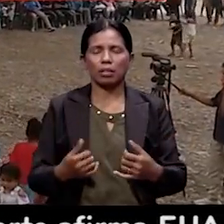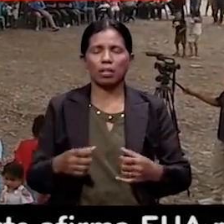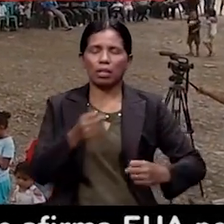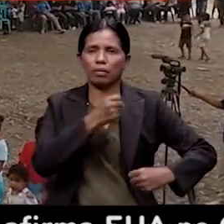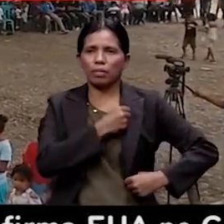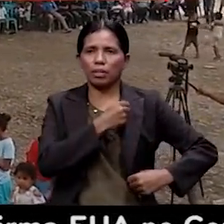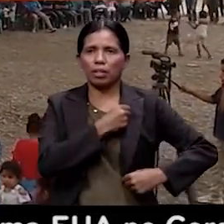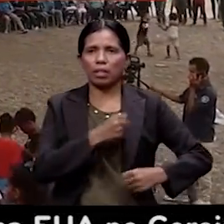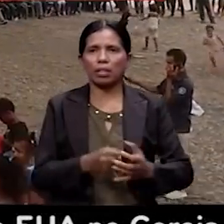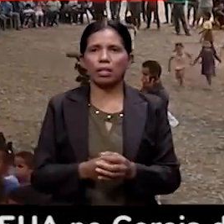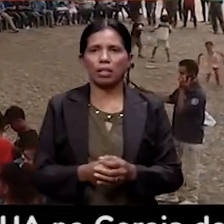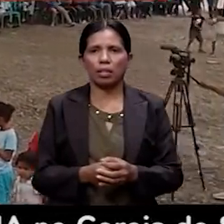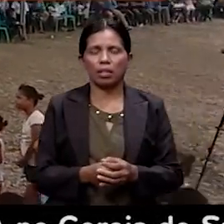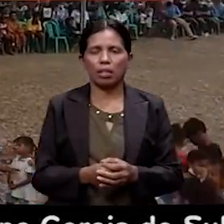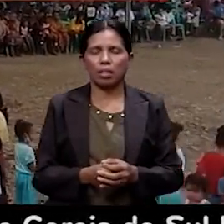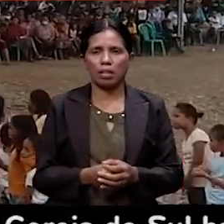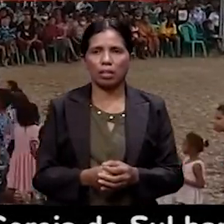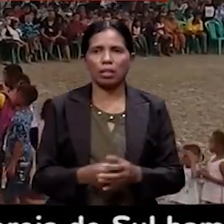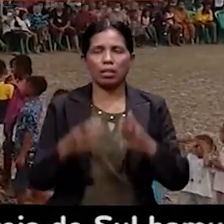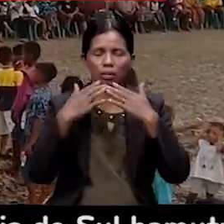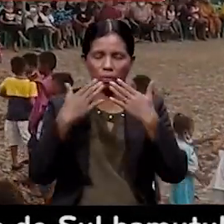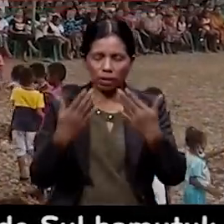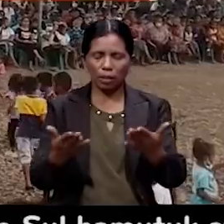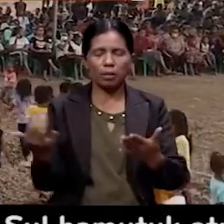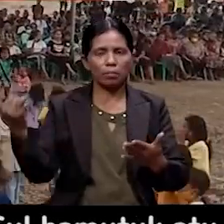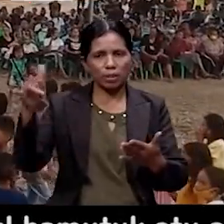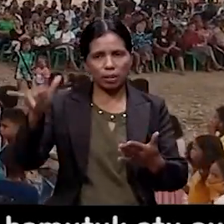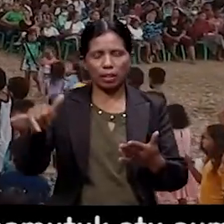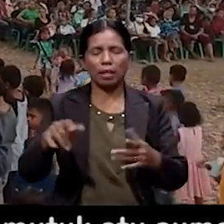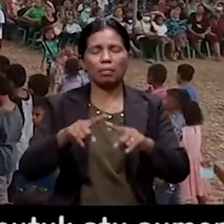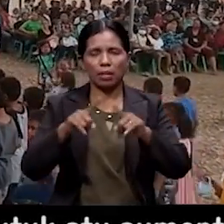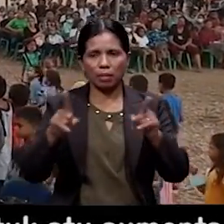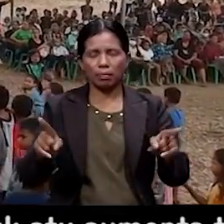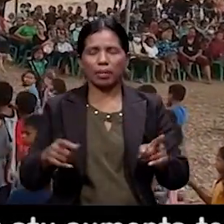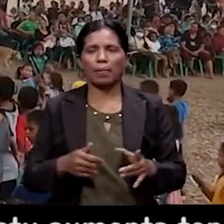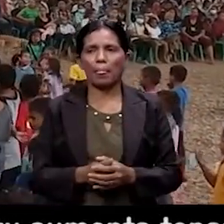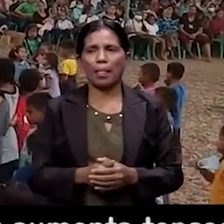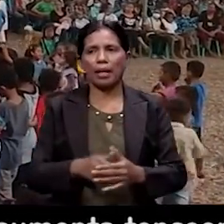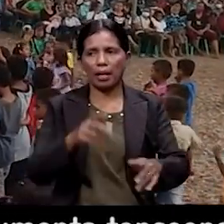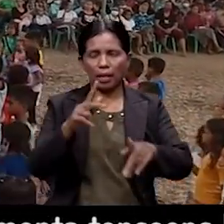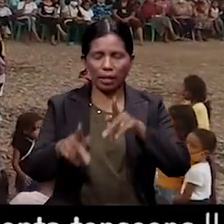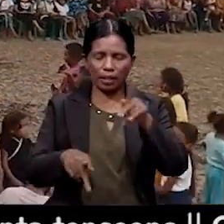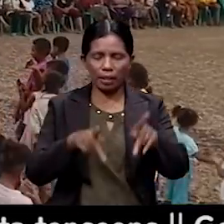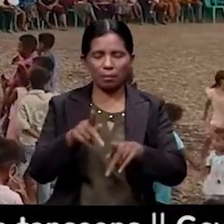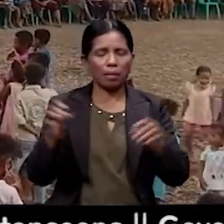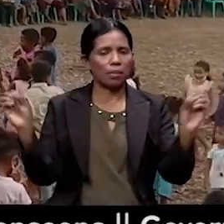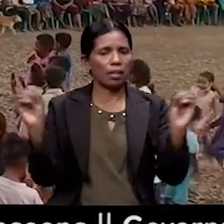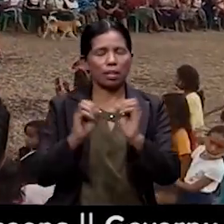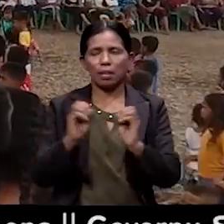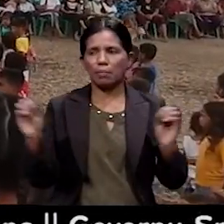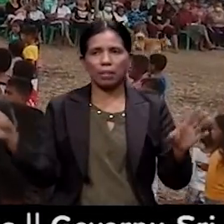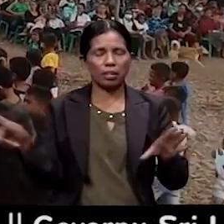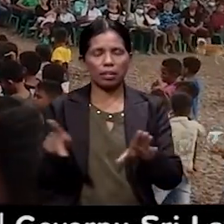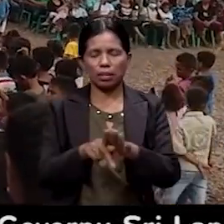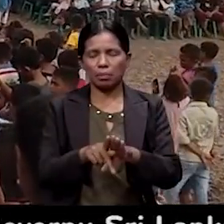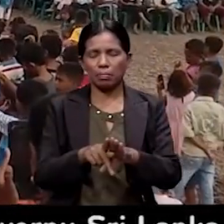mesa oficiais Bobot. Agradece, Basira. Mas bem, povo nene para lá participa. Falindil